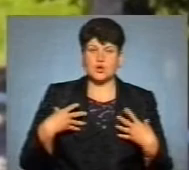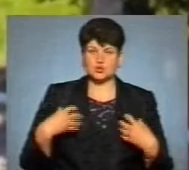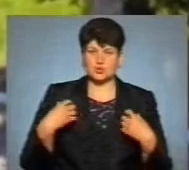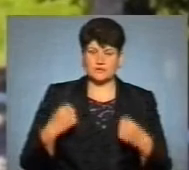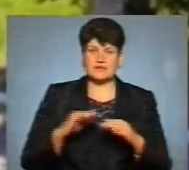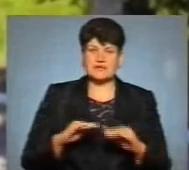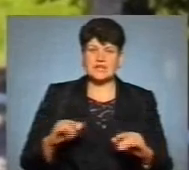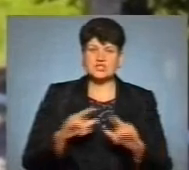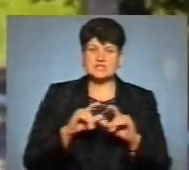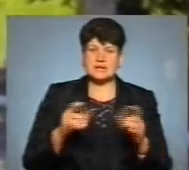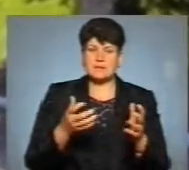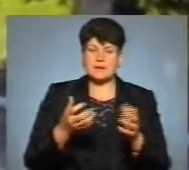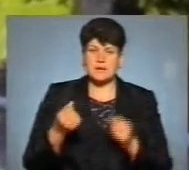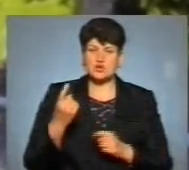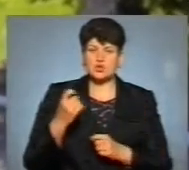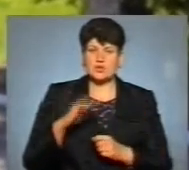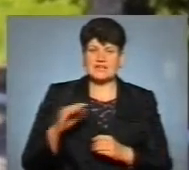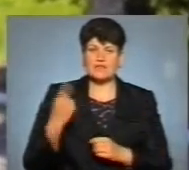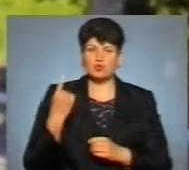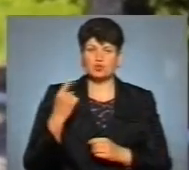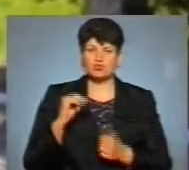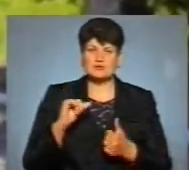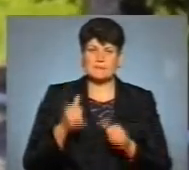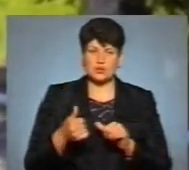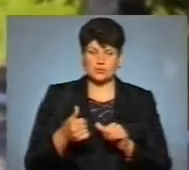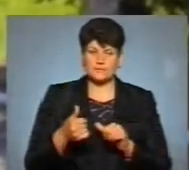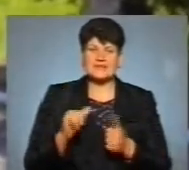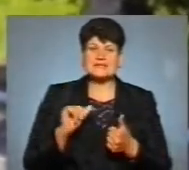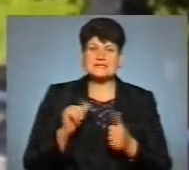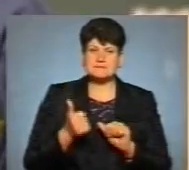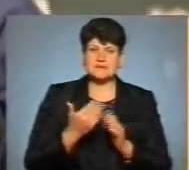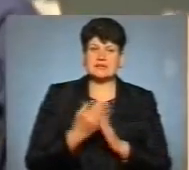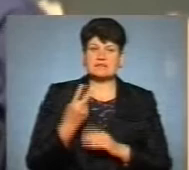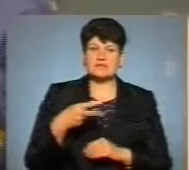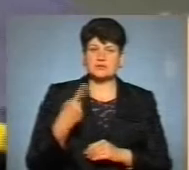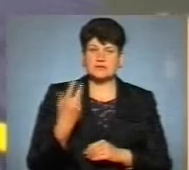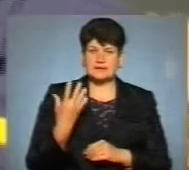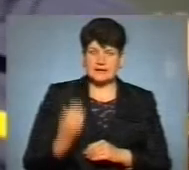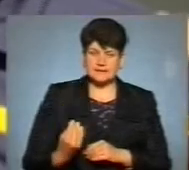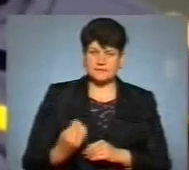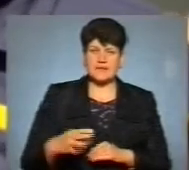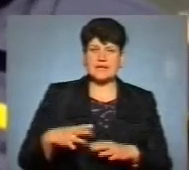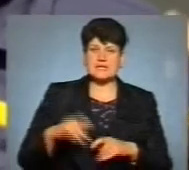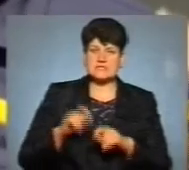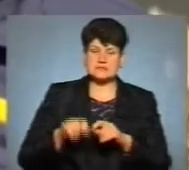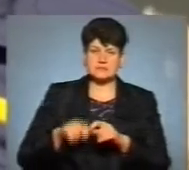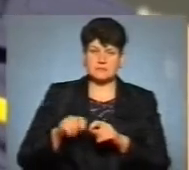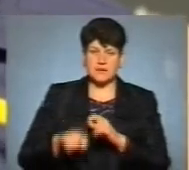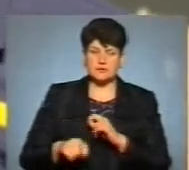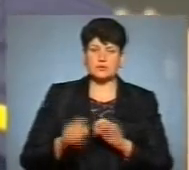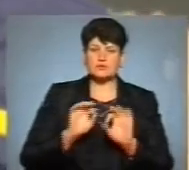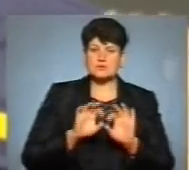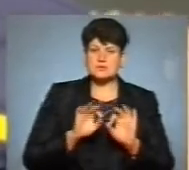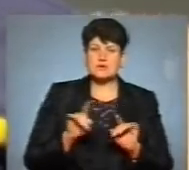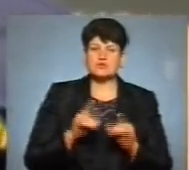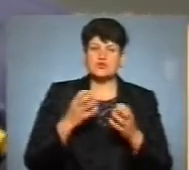Дитячий заклад приймає 100 дітей в зміну. Зміна триває 21 день. Інспектор з пожежної безпеки Андрій Станчик розповів, що